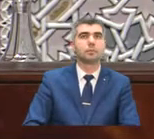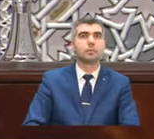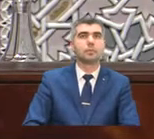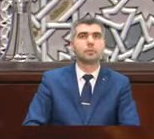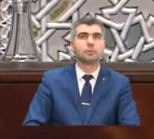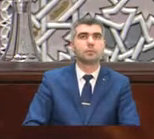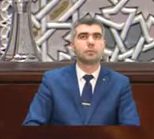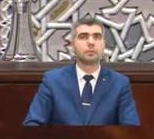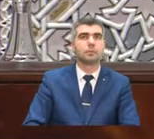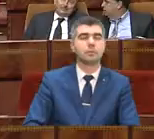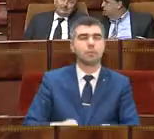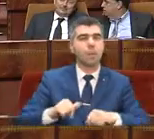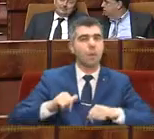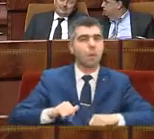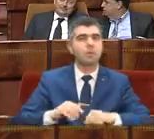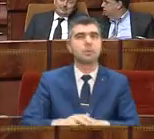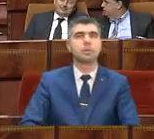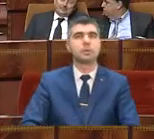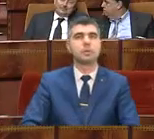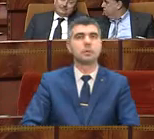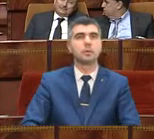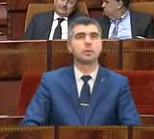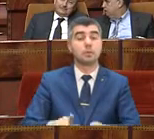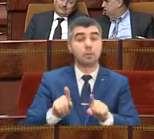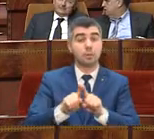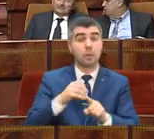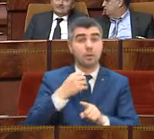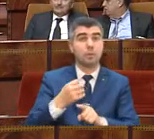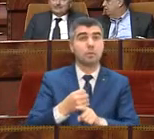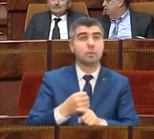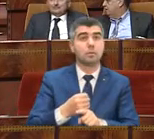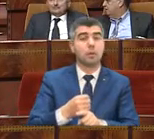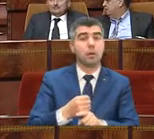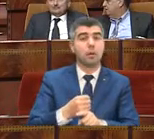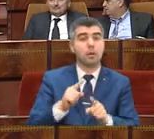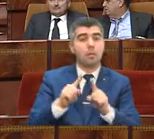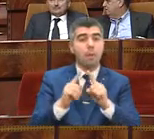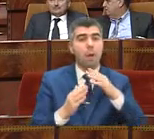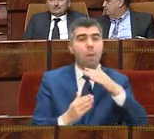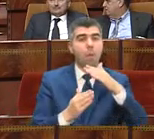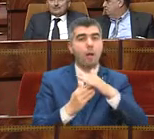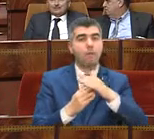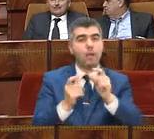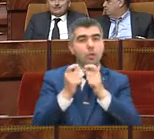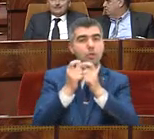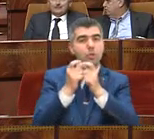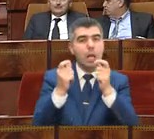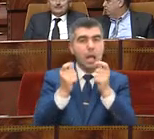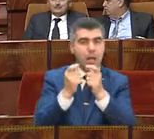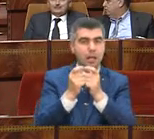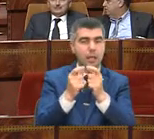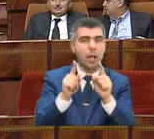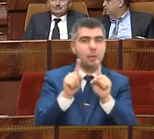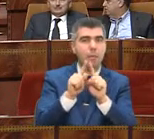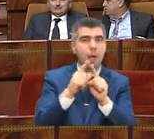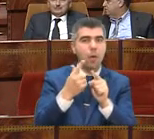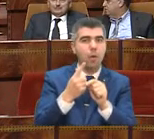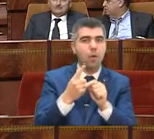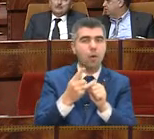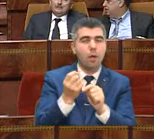سيد الوزير، منذ توقف شركة لاسامير والفاتورة ديال الطاقة